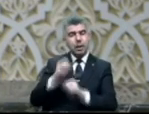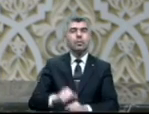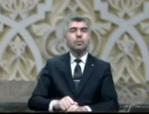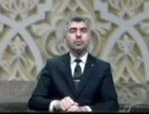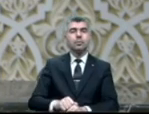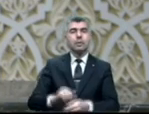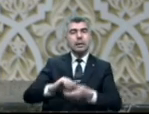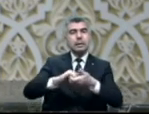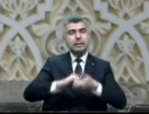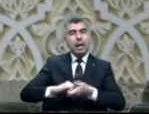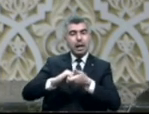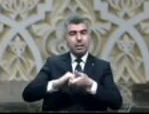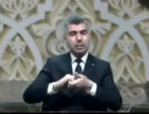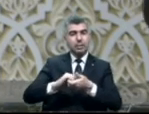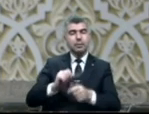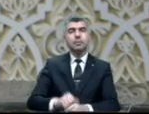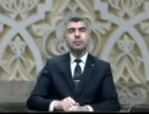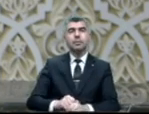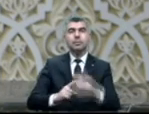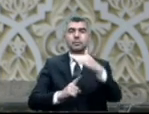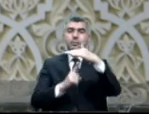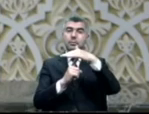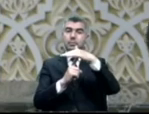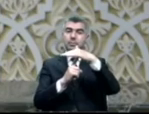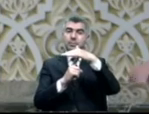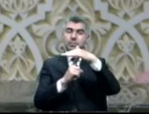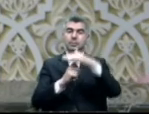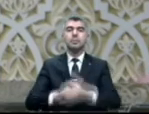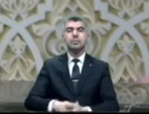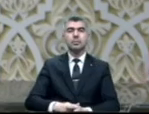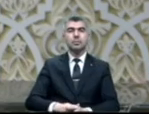الاتحاد المغربي للشغل. نقطة نظام سي نور الدين، تفضل السيد الرئيس.